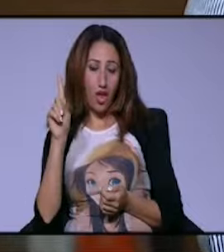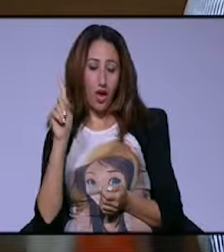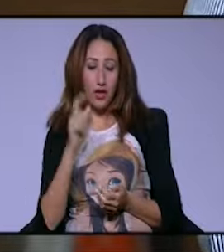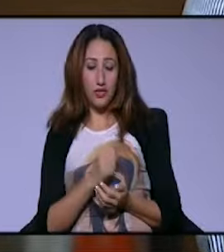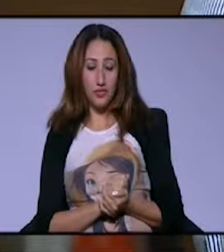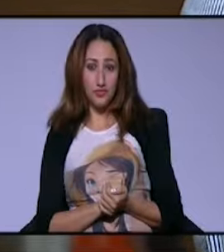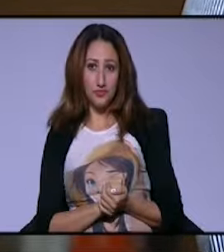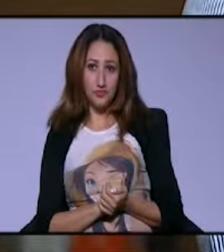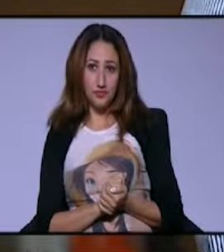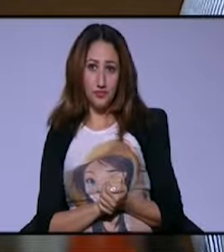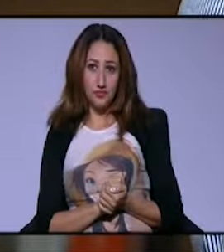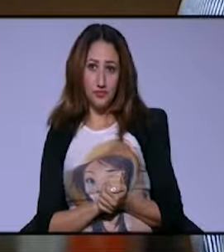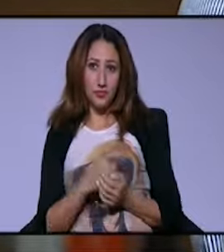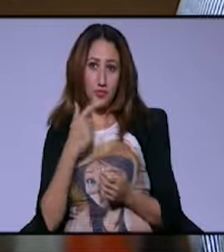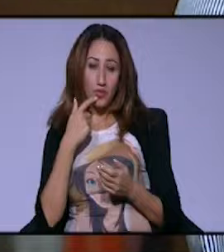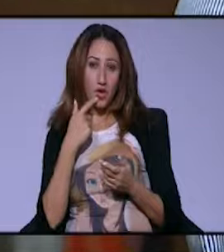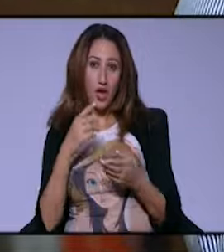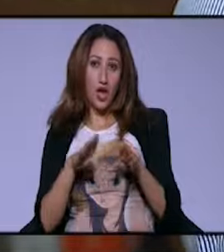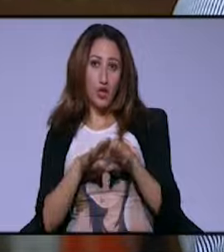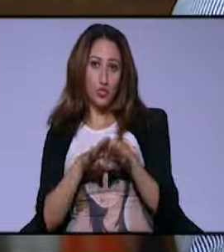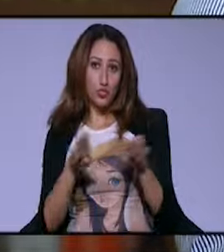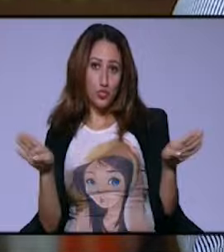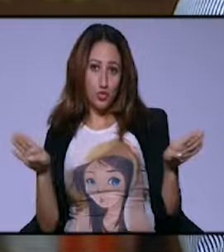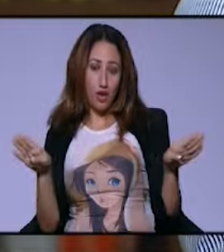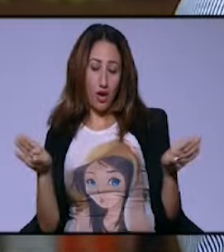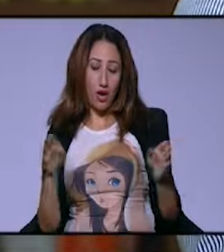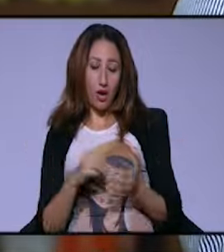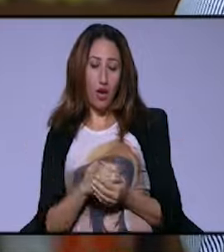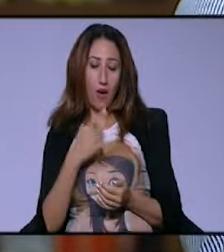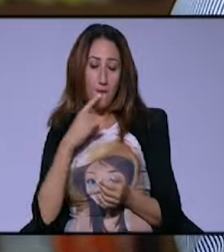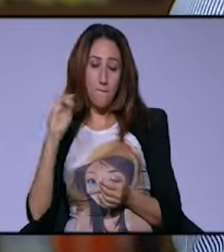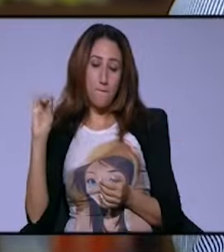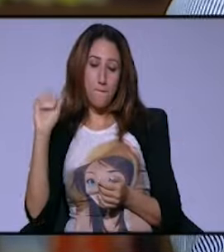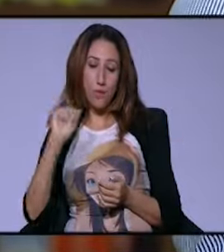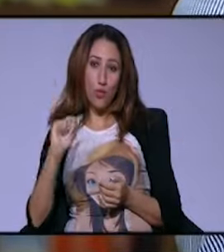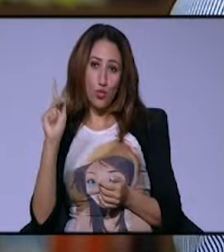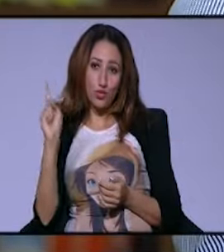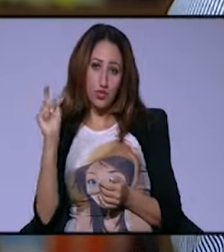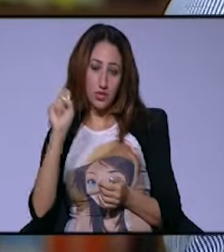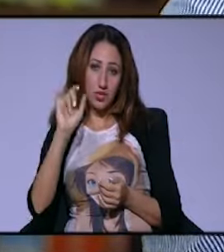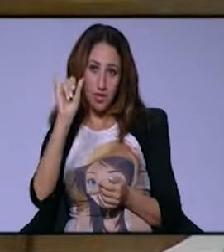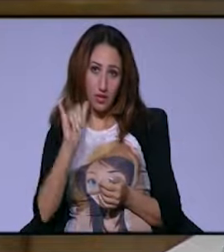والله لو انشق قبر الحبيب المصطفى